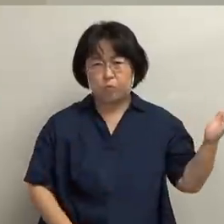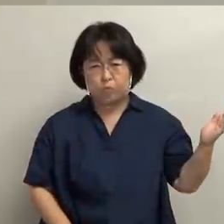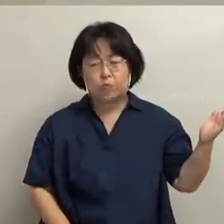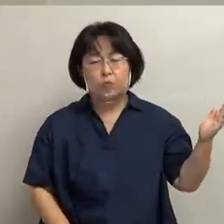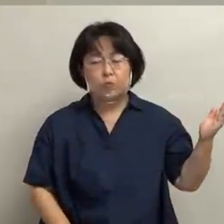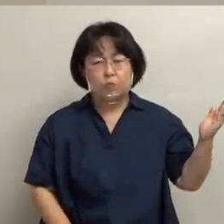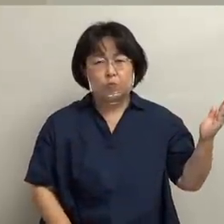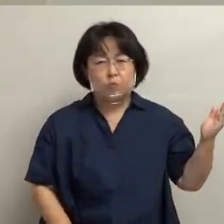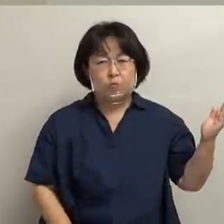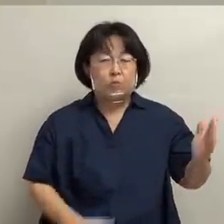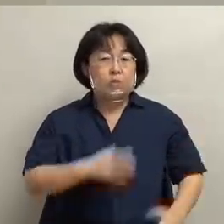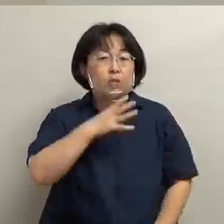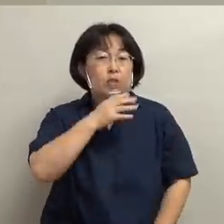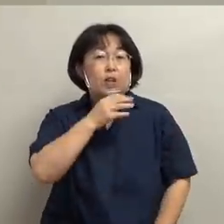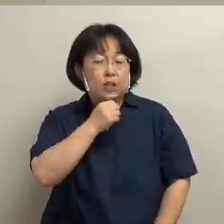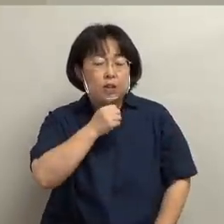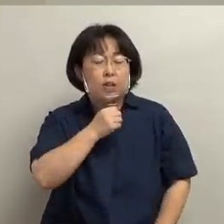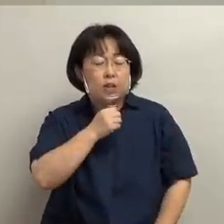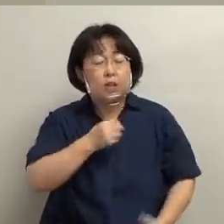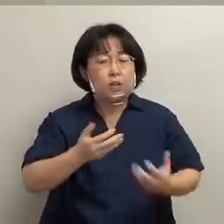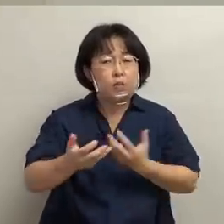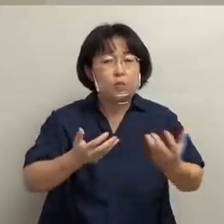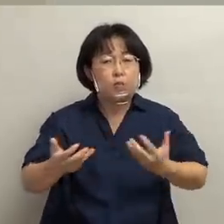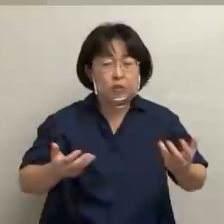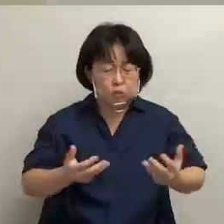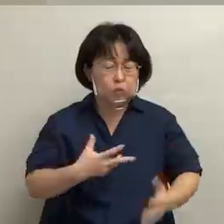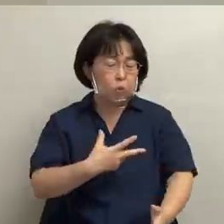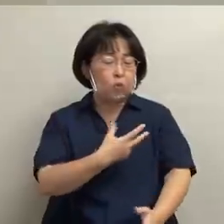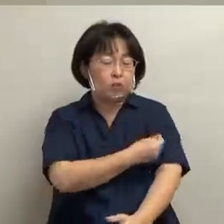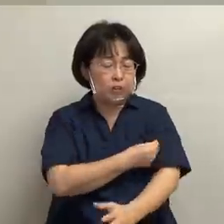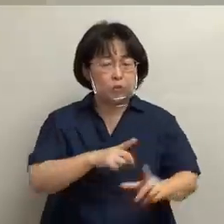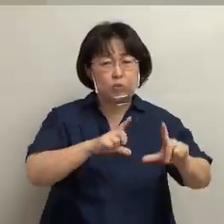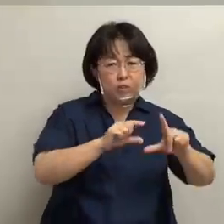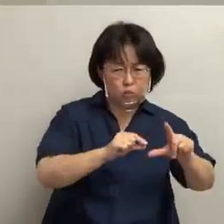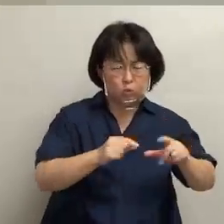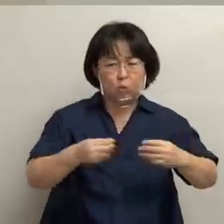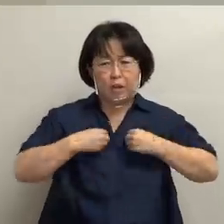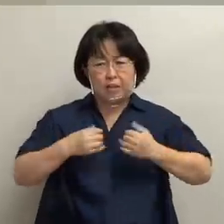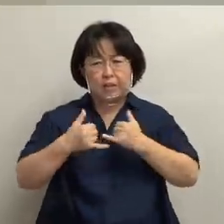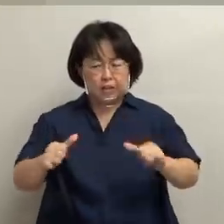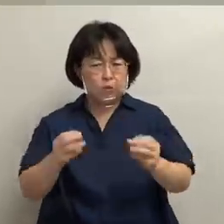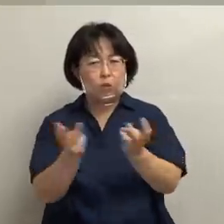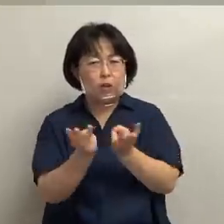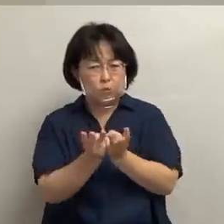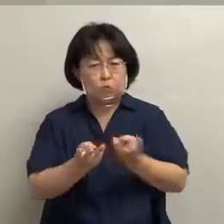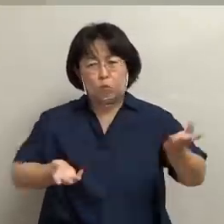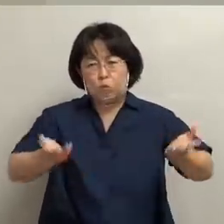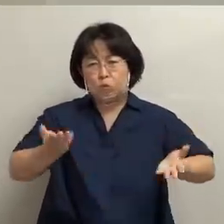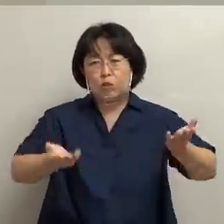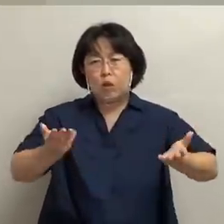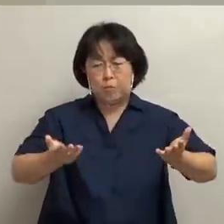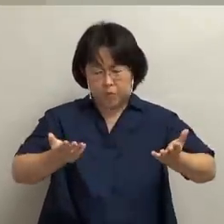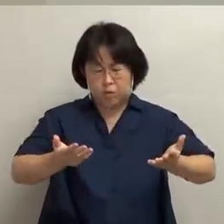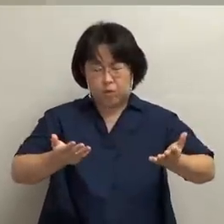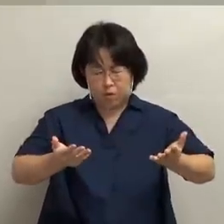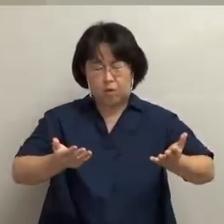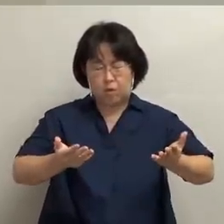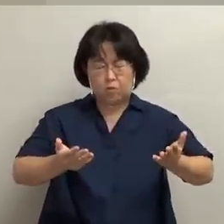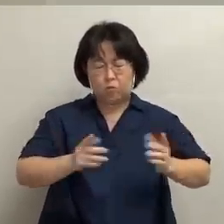ライドは年齢区分別の接種率と感染者数との近くを取りまとめまし